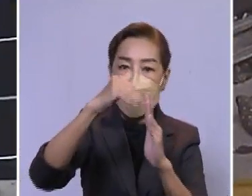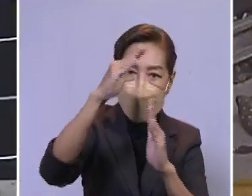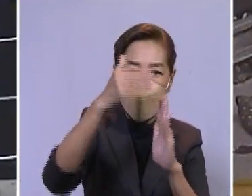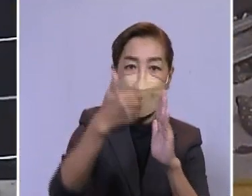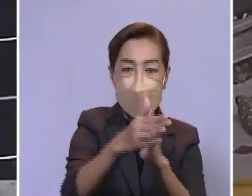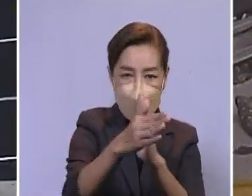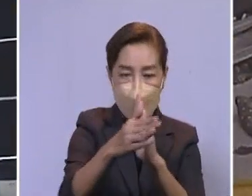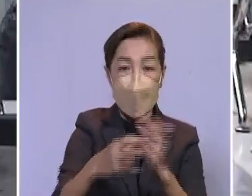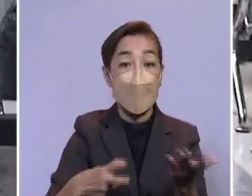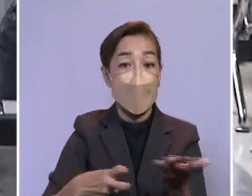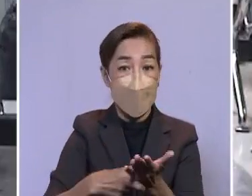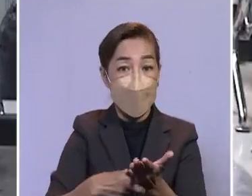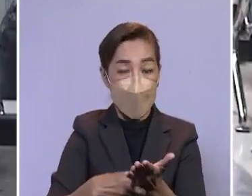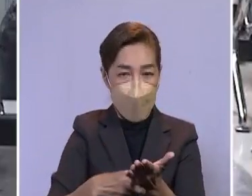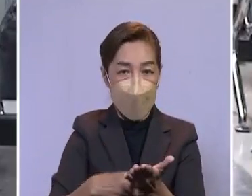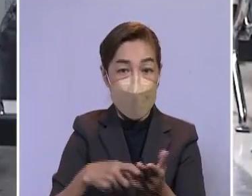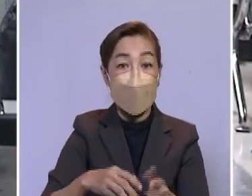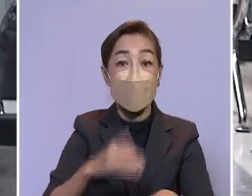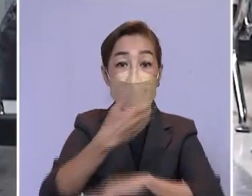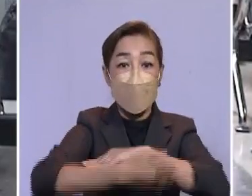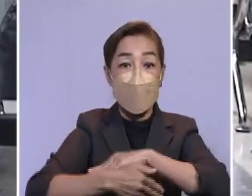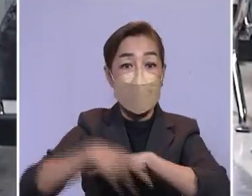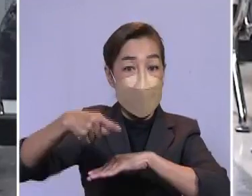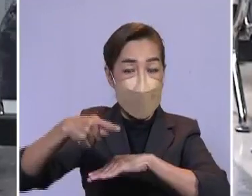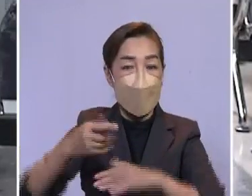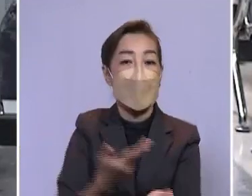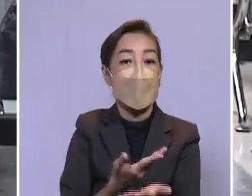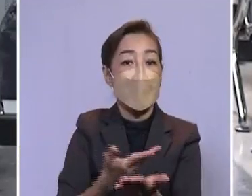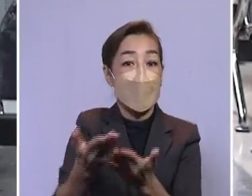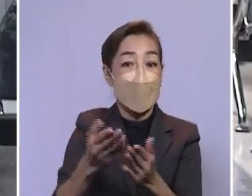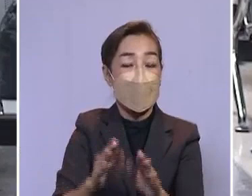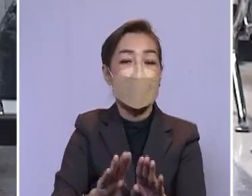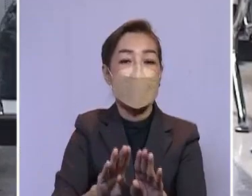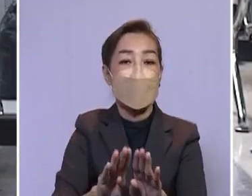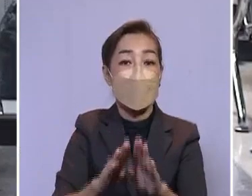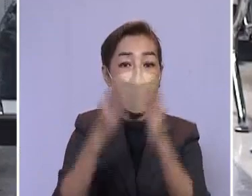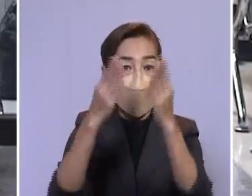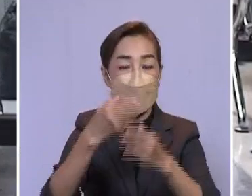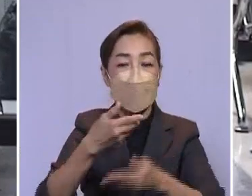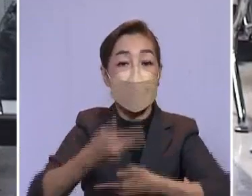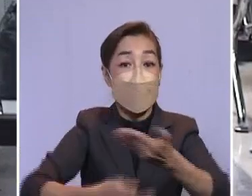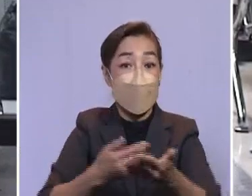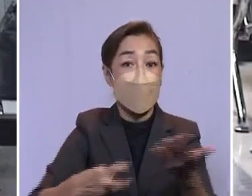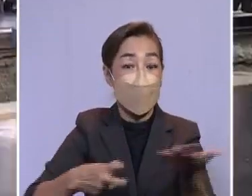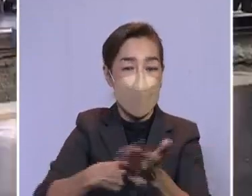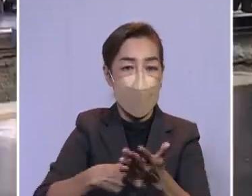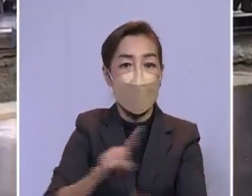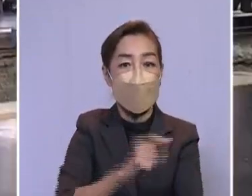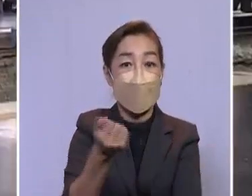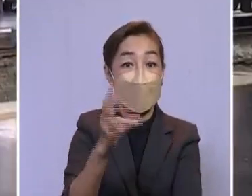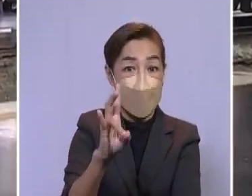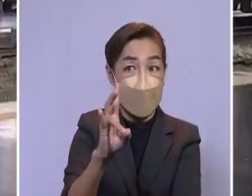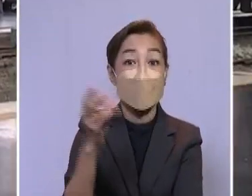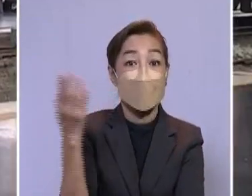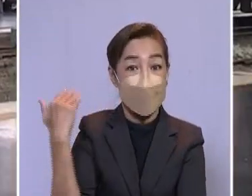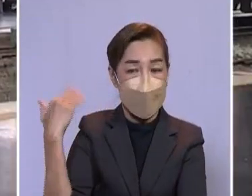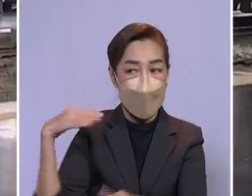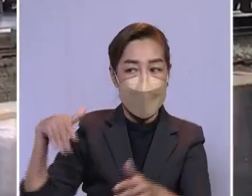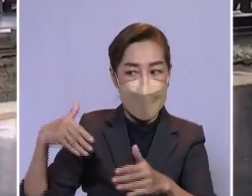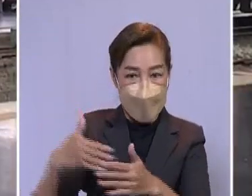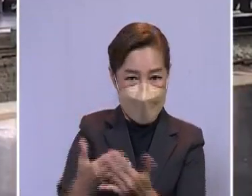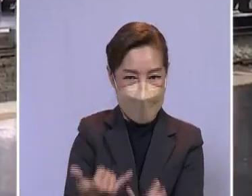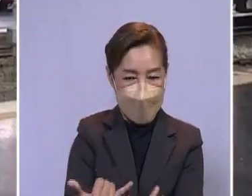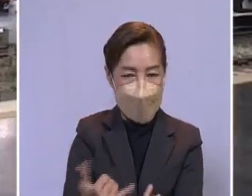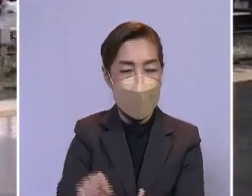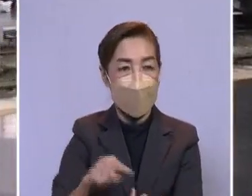นะครับก็จะเปิดจำหน่ายตั๋วขบวนพิเศษเริ่ม 17ธันวาคมนี้นะครับก็เรียกว่าผ่านมาได้สักพักแล้วสำหรับการจำหน่ายตั๋ว